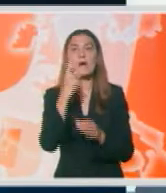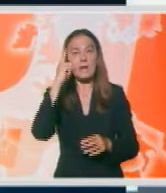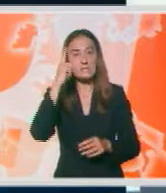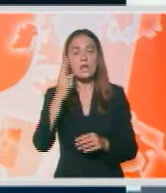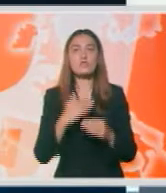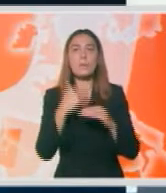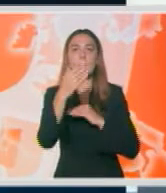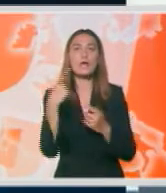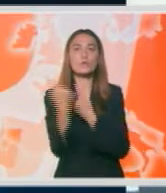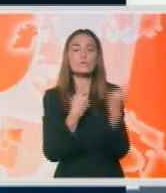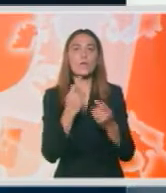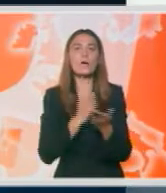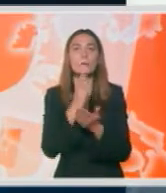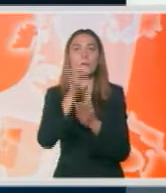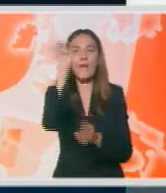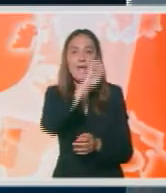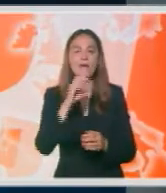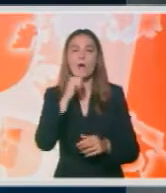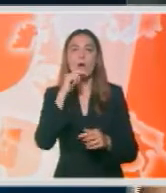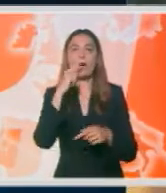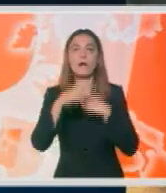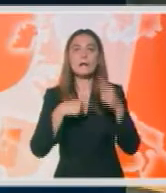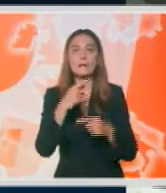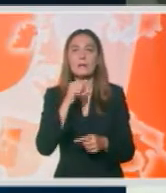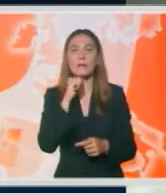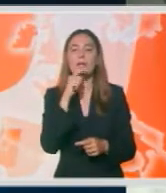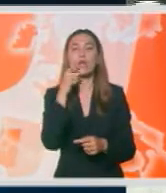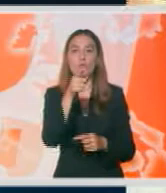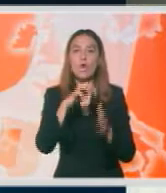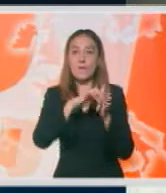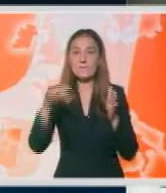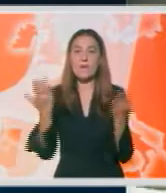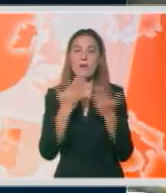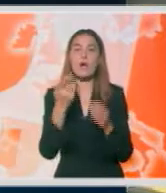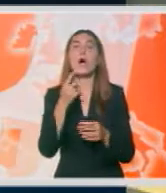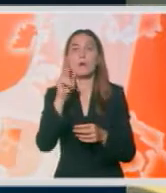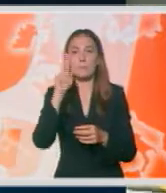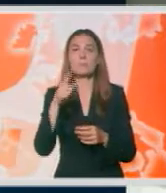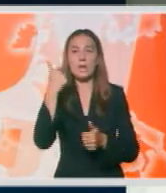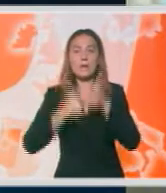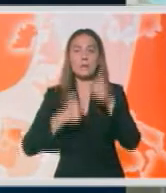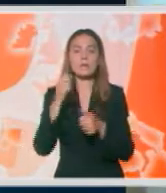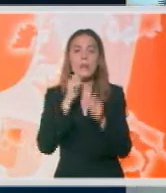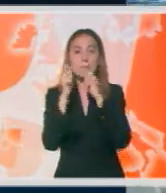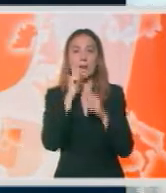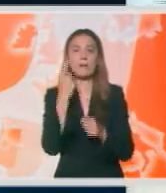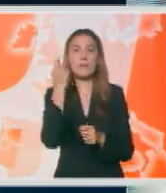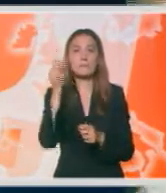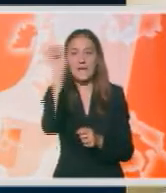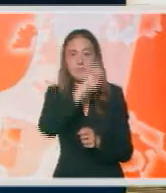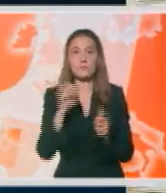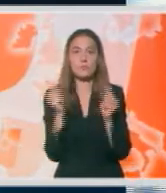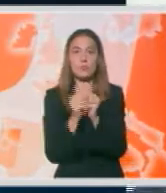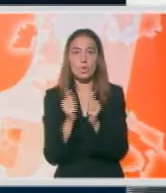značajne preduslove u procesu evroatlantskih integracija i da je to izdvaja kao potencijalnog kandidata za pregovore sa Evropskom